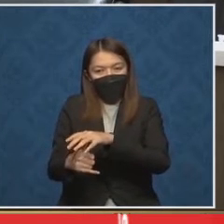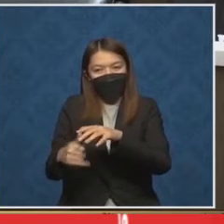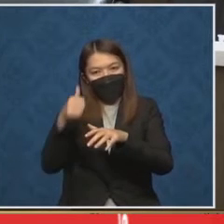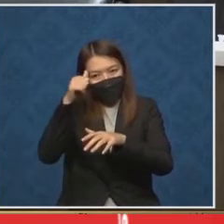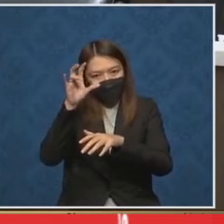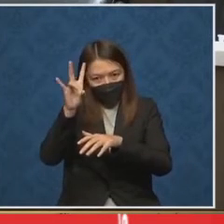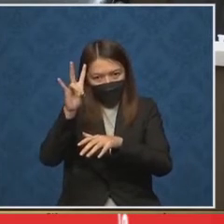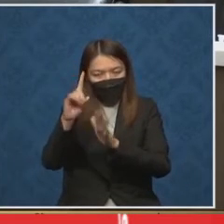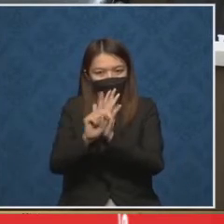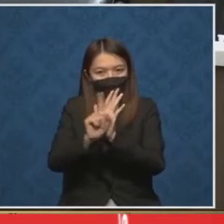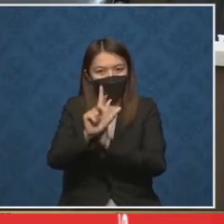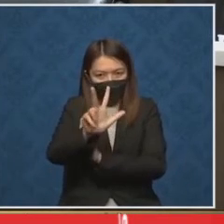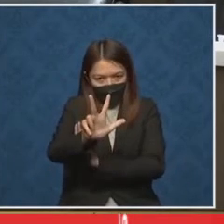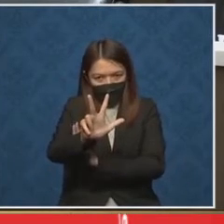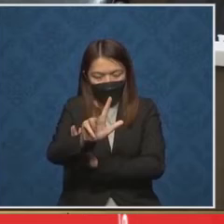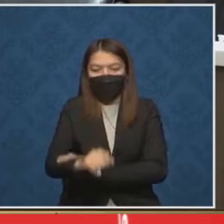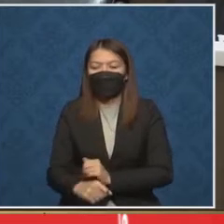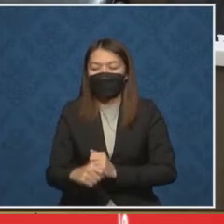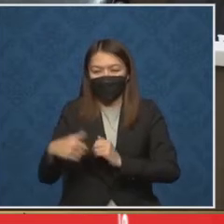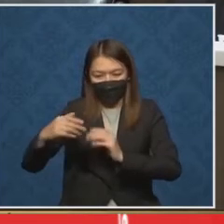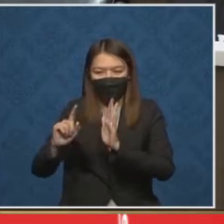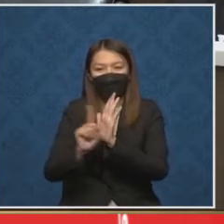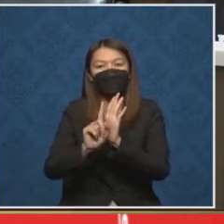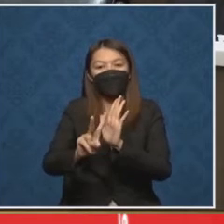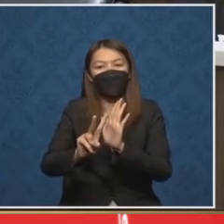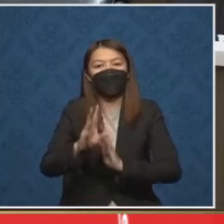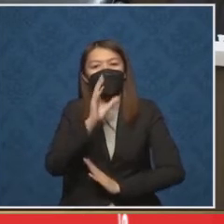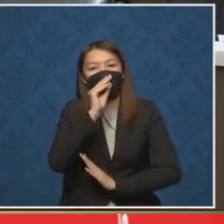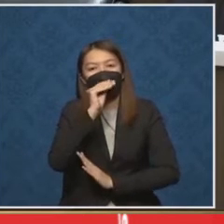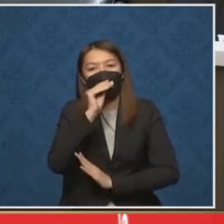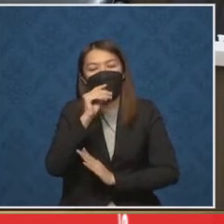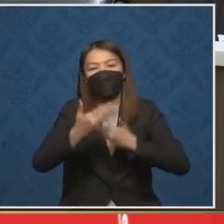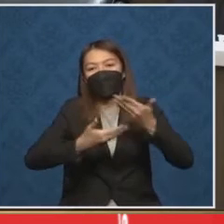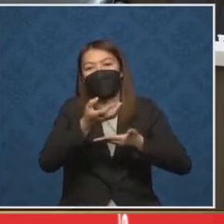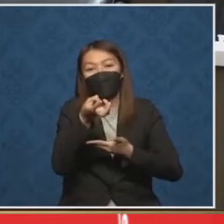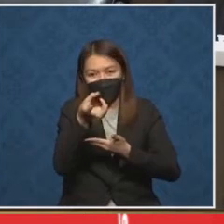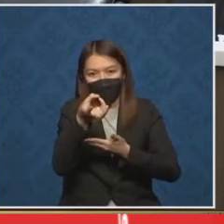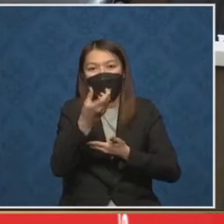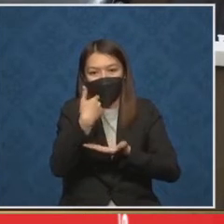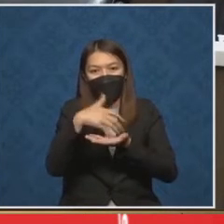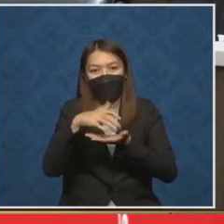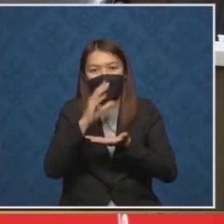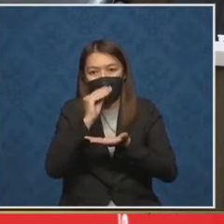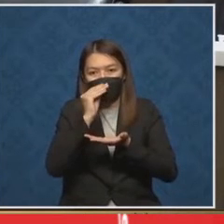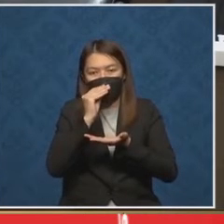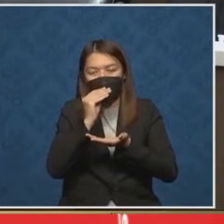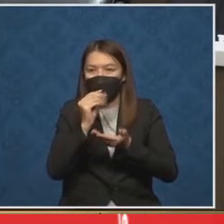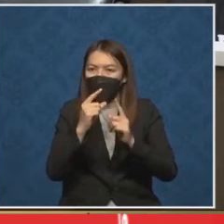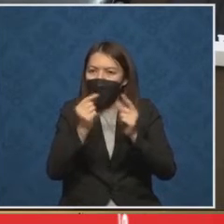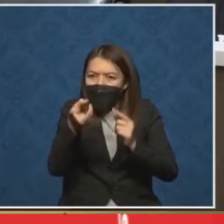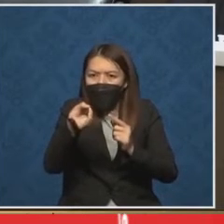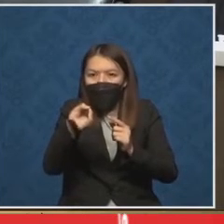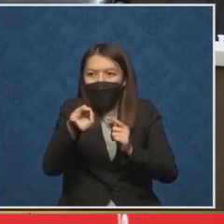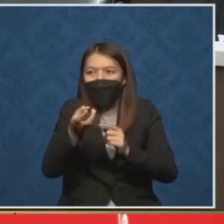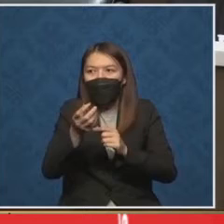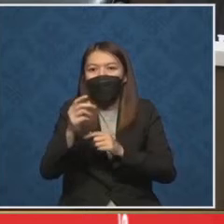ครับครั้งที่2เนี่ยผมพูดเรื่องการขายข้าวนี่แหละครับเห็นไหมครับเรื่องนิดเดียวแต่ว่า